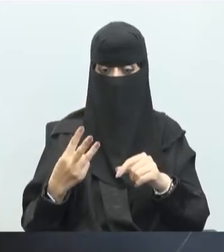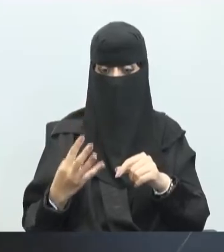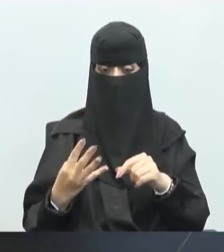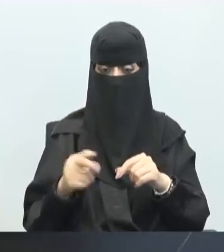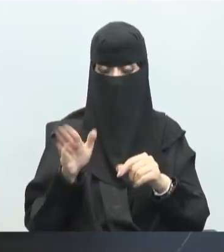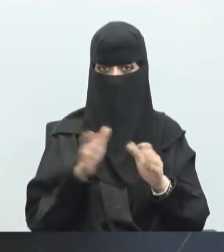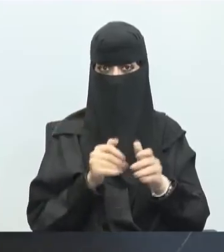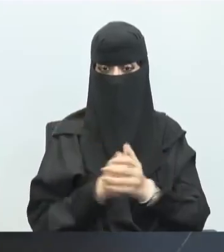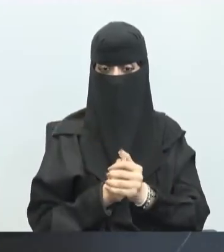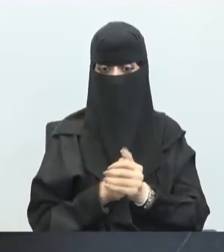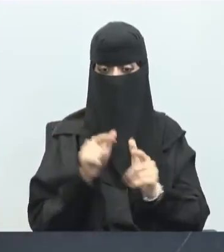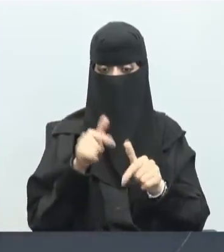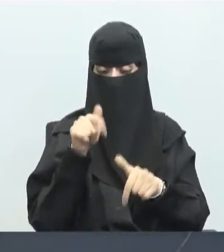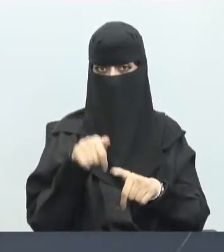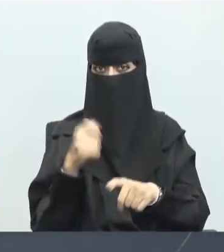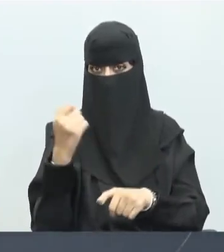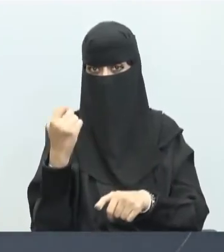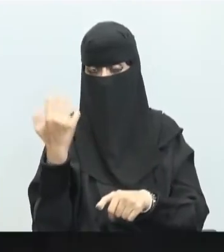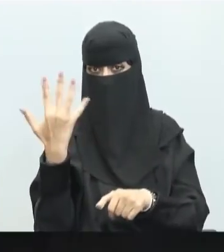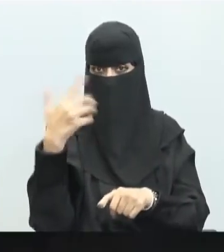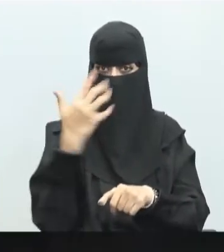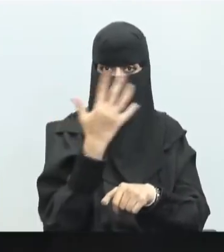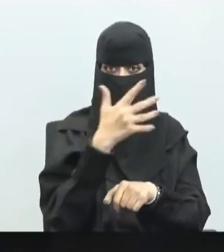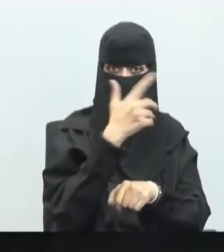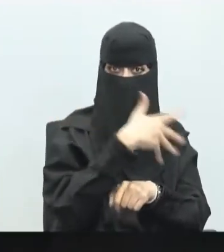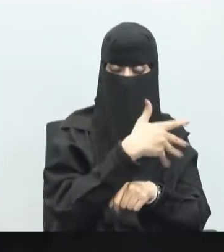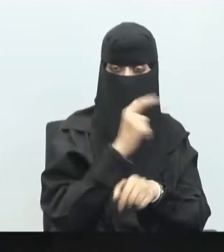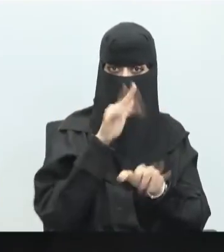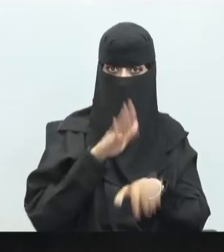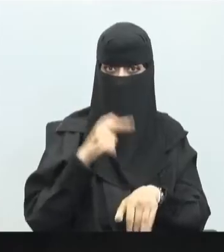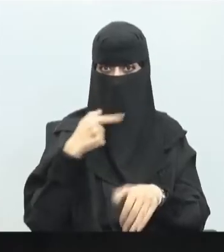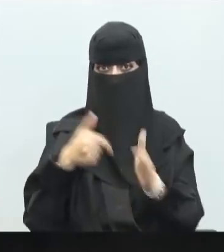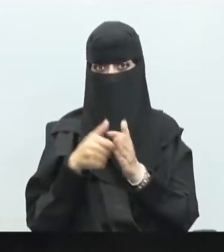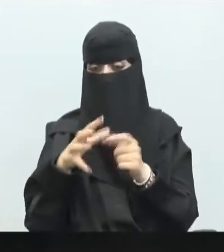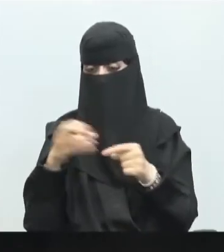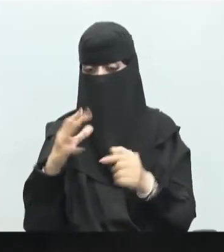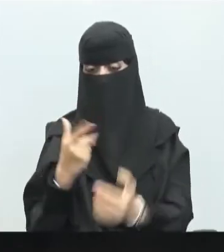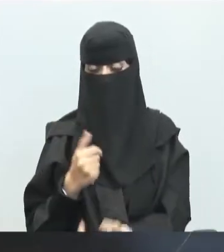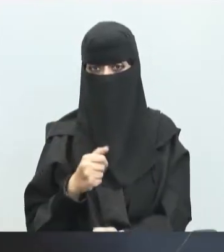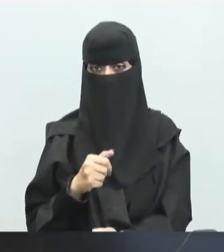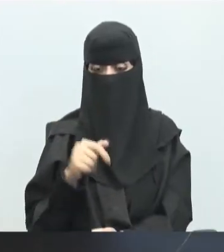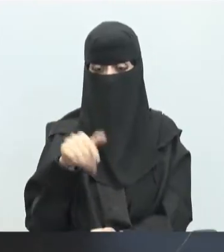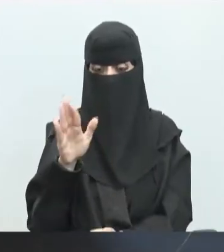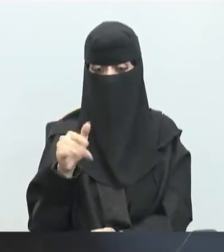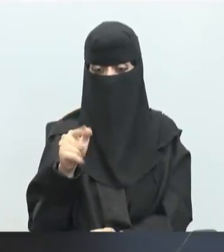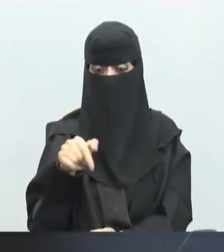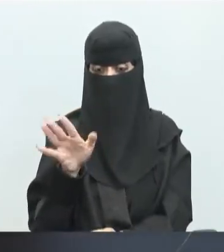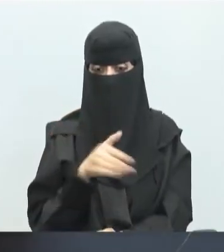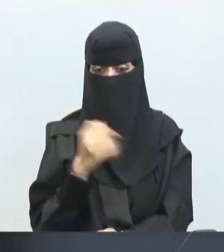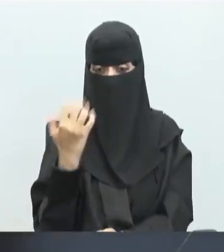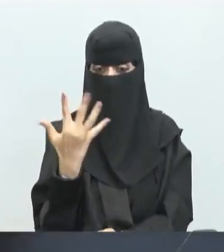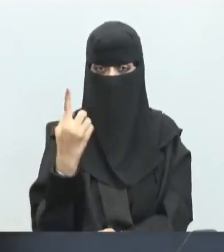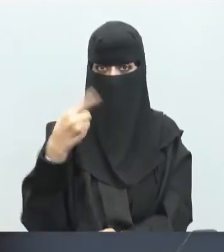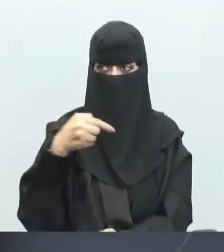كم ينقصني هنا حتى يصبح العدد 16 لاحظ هنا عشره وخمسه 15